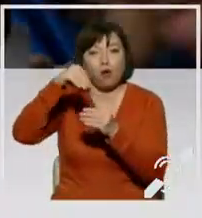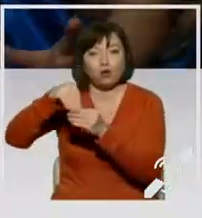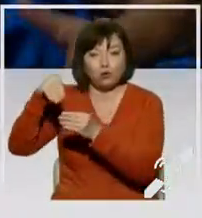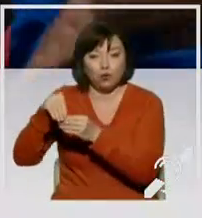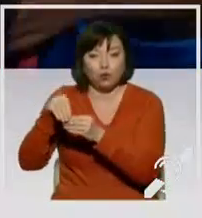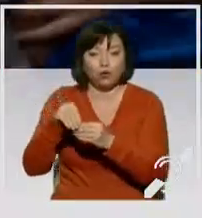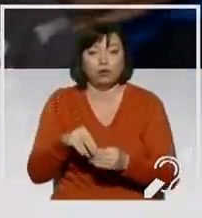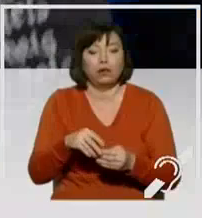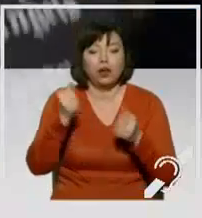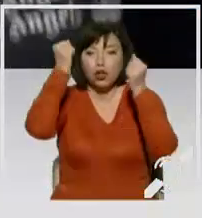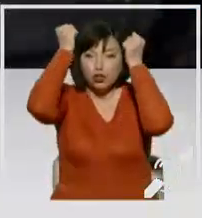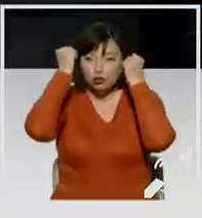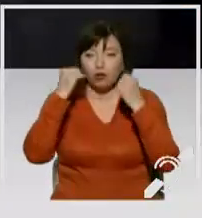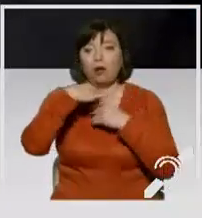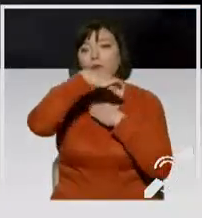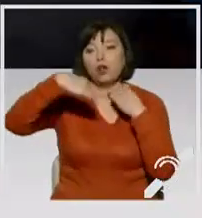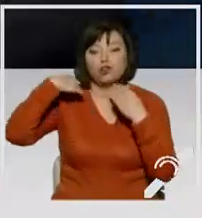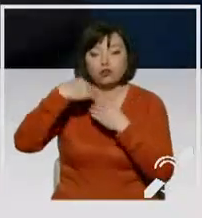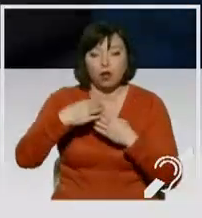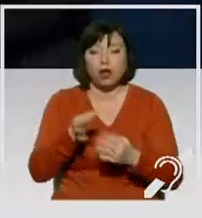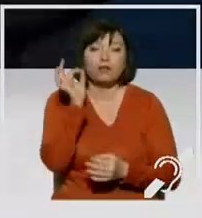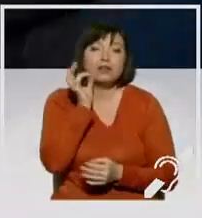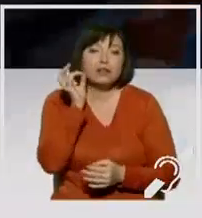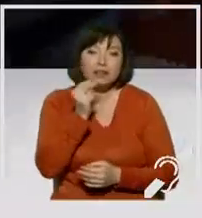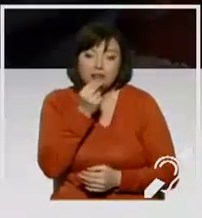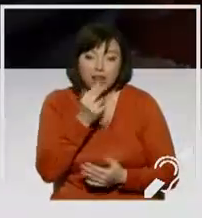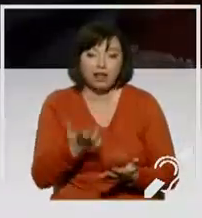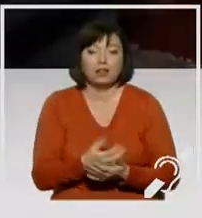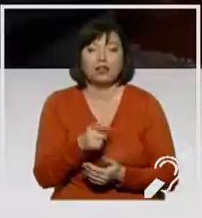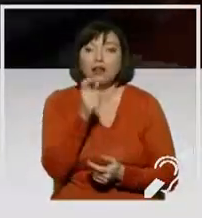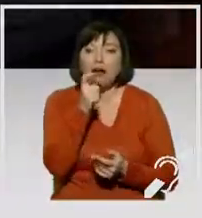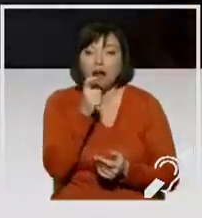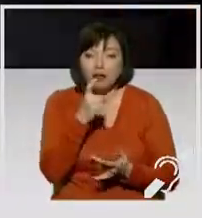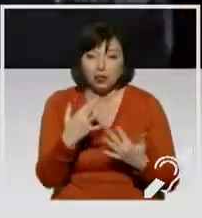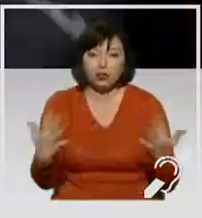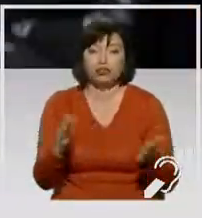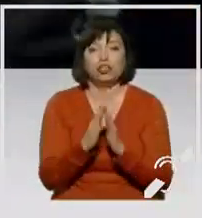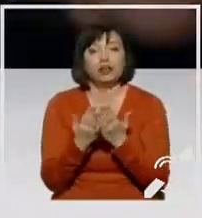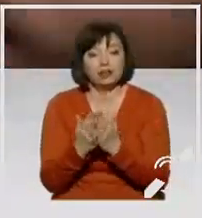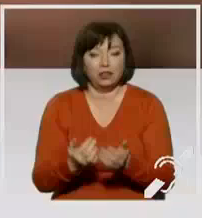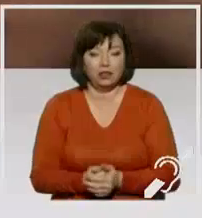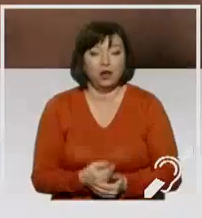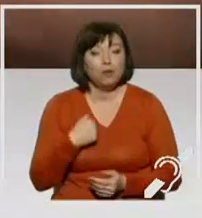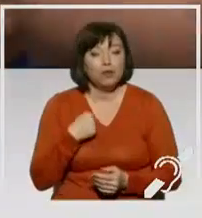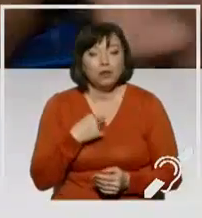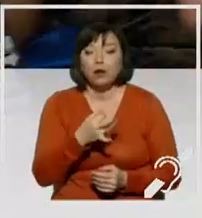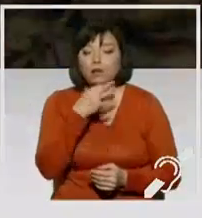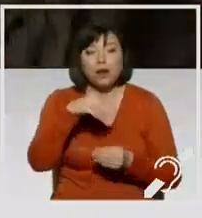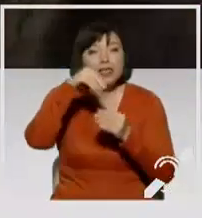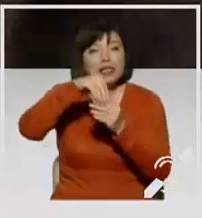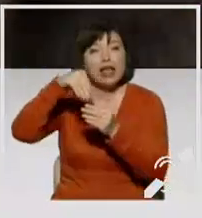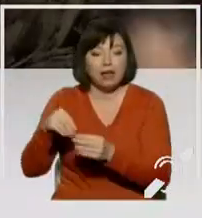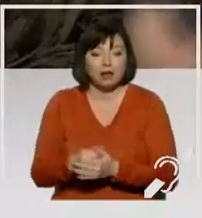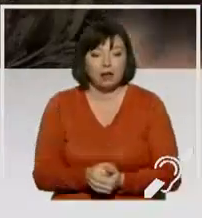adus un Lego, o căciulă, un fular, niște dulciuri, creioane și niște cărți. Mie mai tare îmi place Lego.